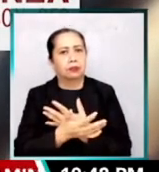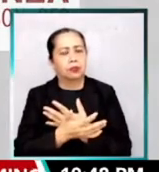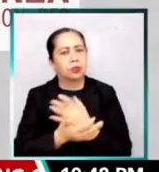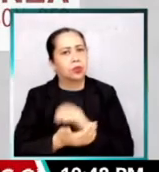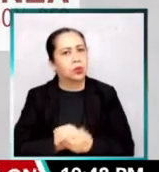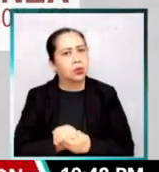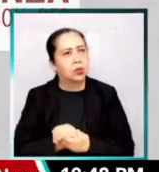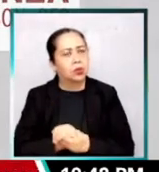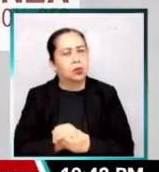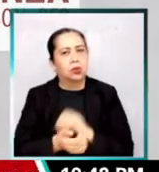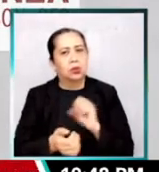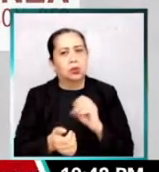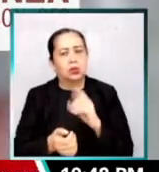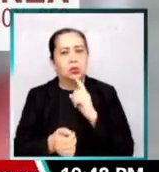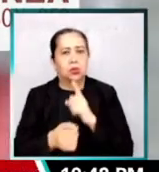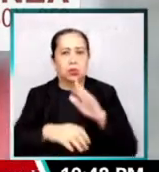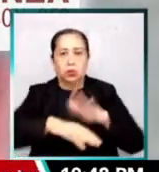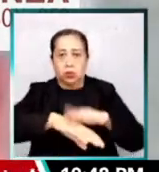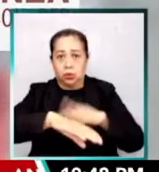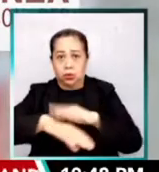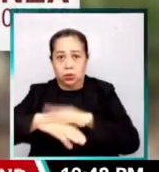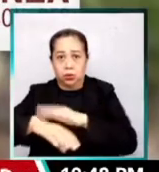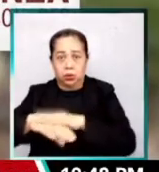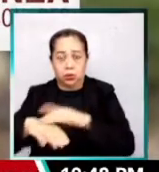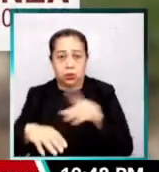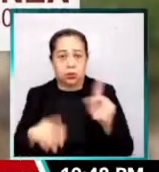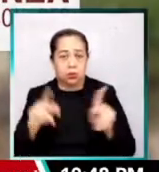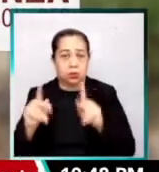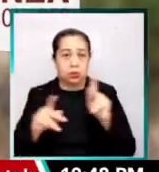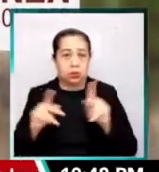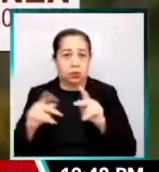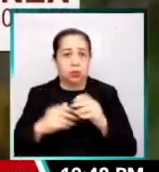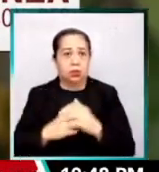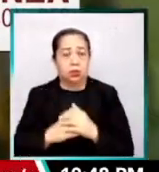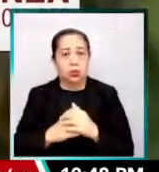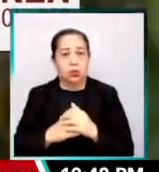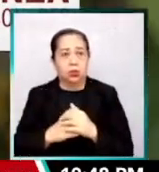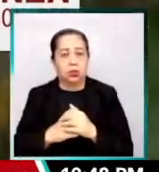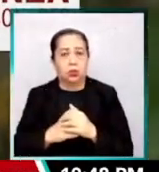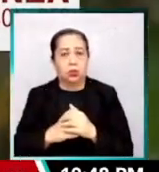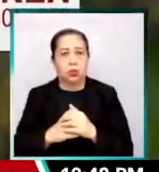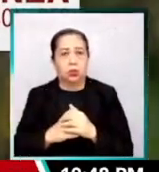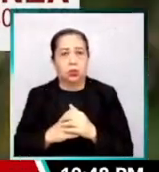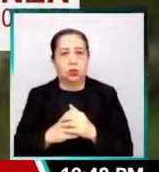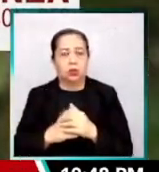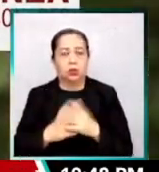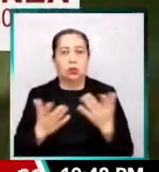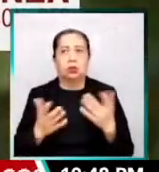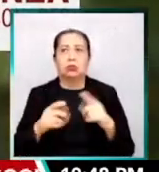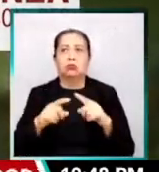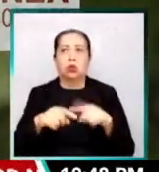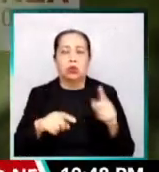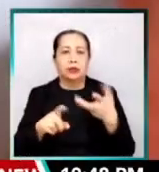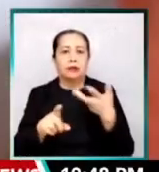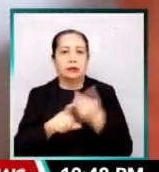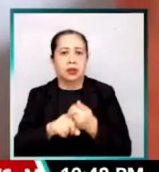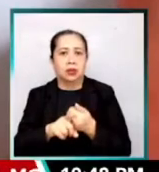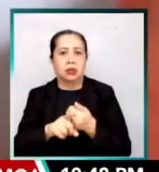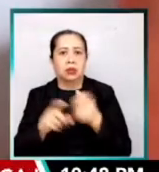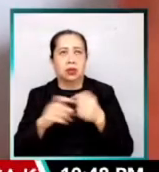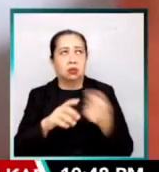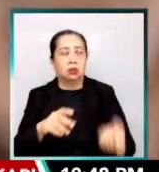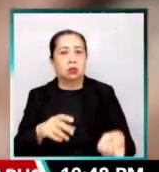pong minawarningan natin ang ating mga kababayan because of its effect once ito ay ginamit.